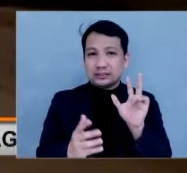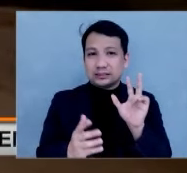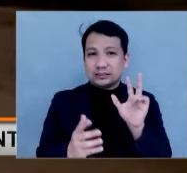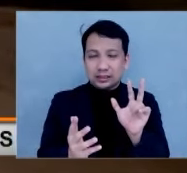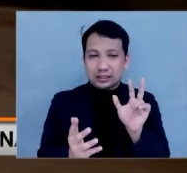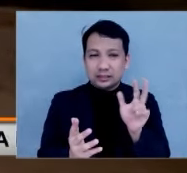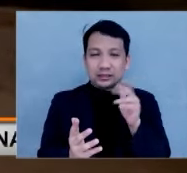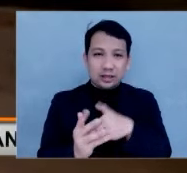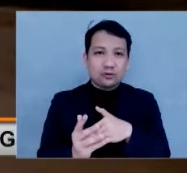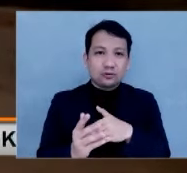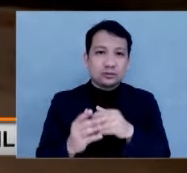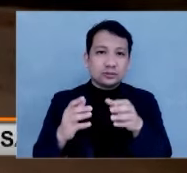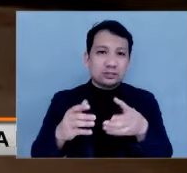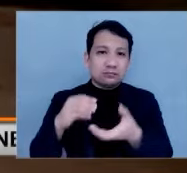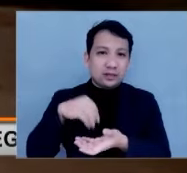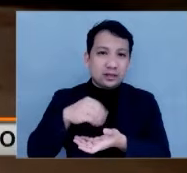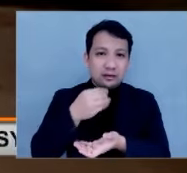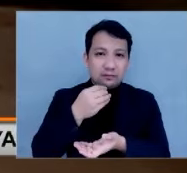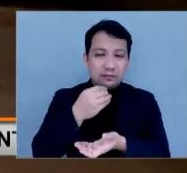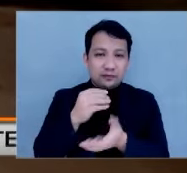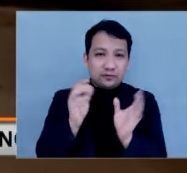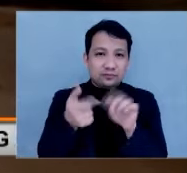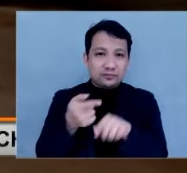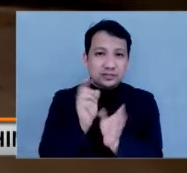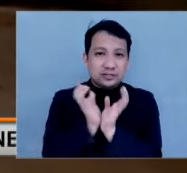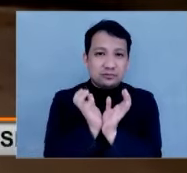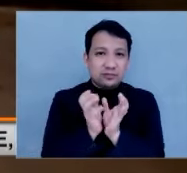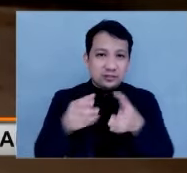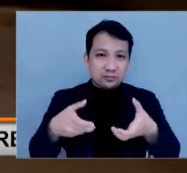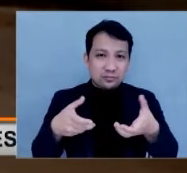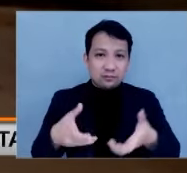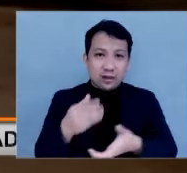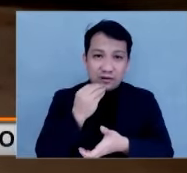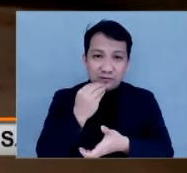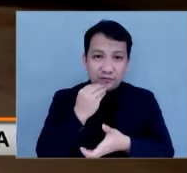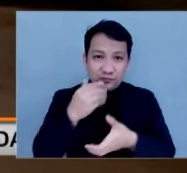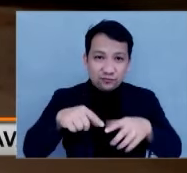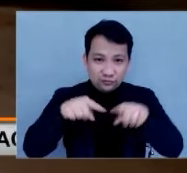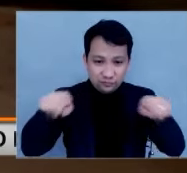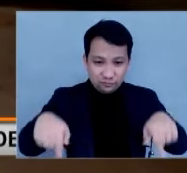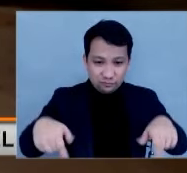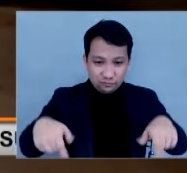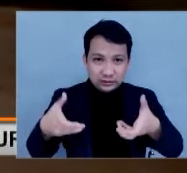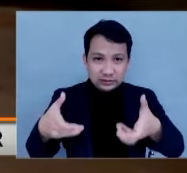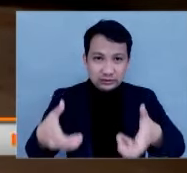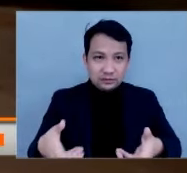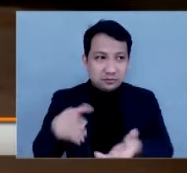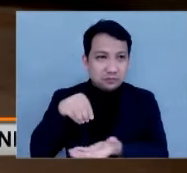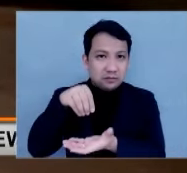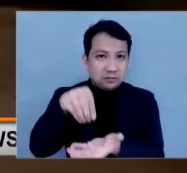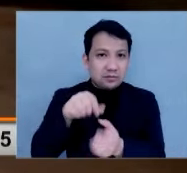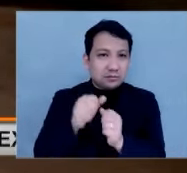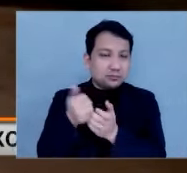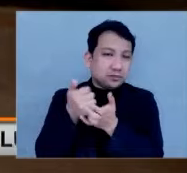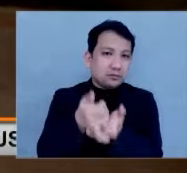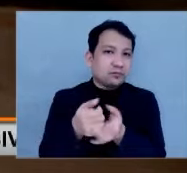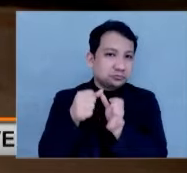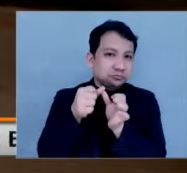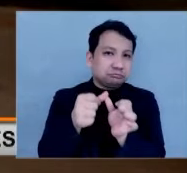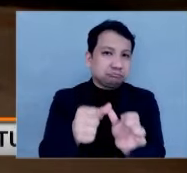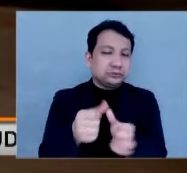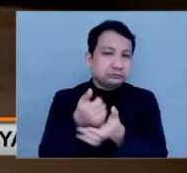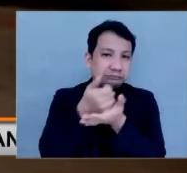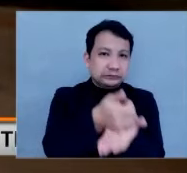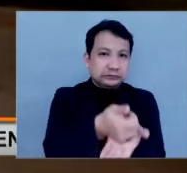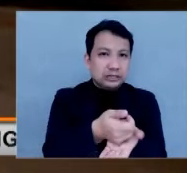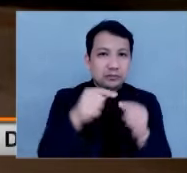packs mula sa DSWD giniit ng ahensya o siniguro ng ahensya na magtutuloy-tuloy ang pamamahagi nila ng ayuda hindi